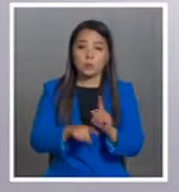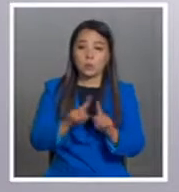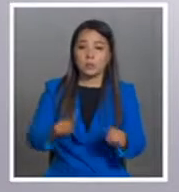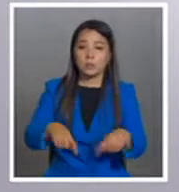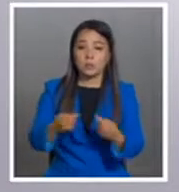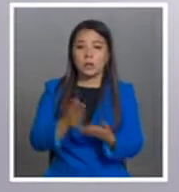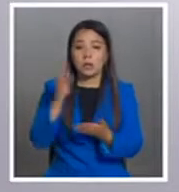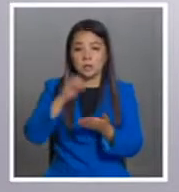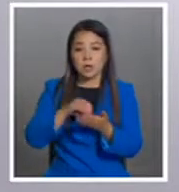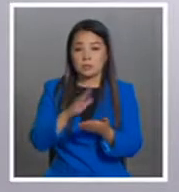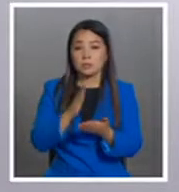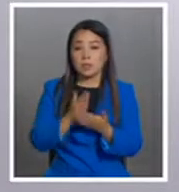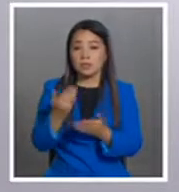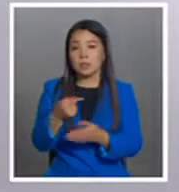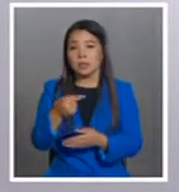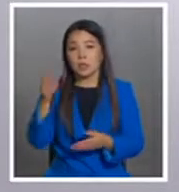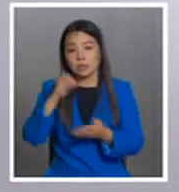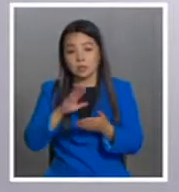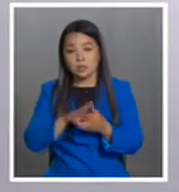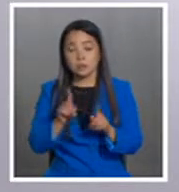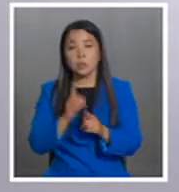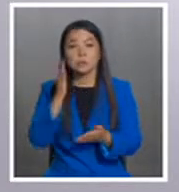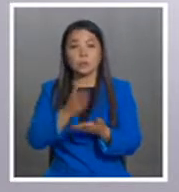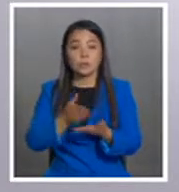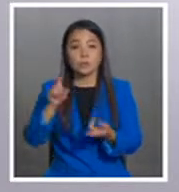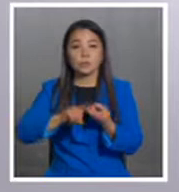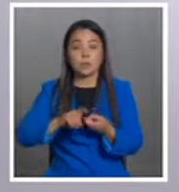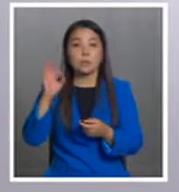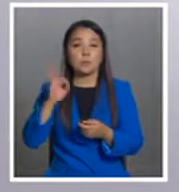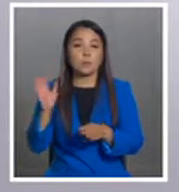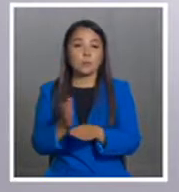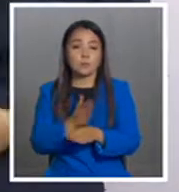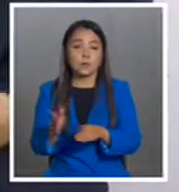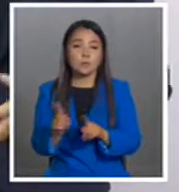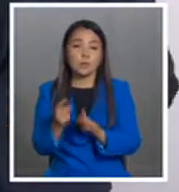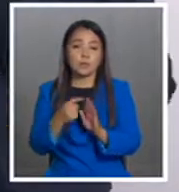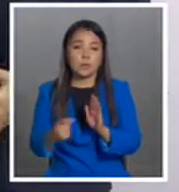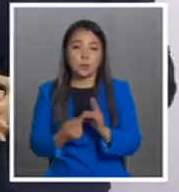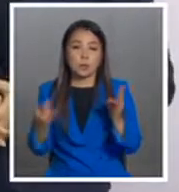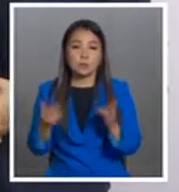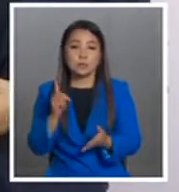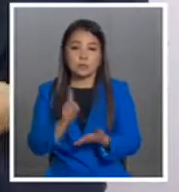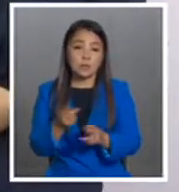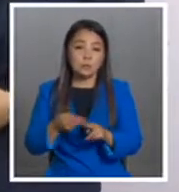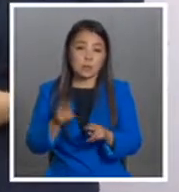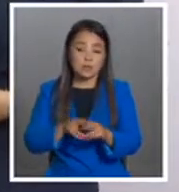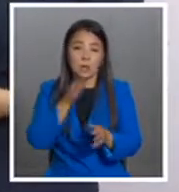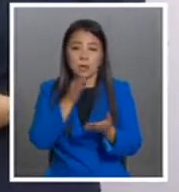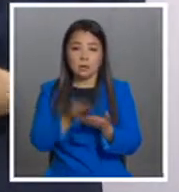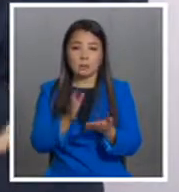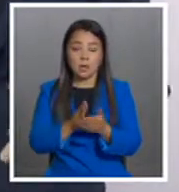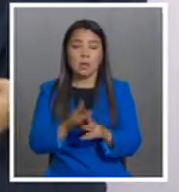берілген сандарға кері сандарға тура пропорционал бөліктерге бөлу керек болады. Ал енді осы айтылған ереже